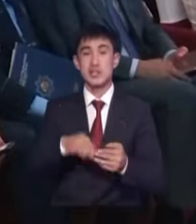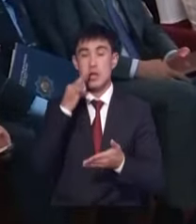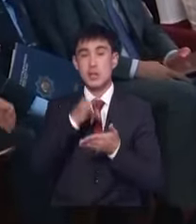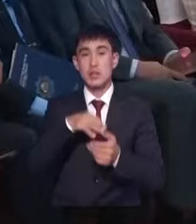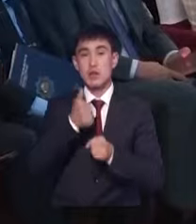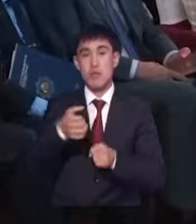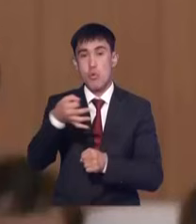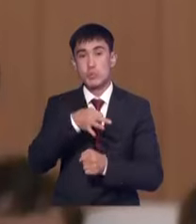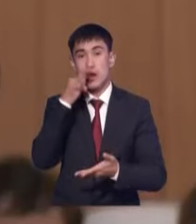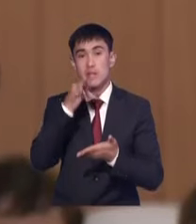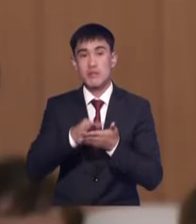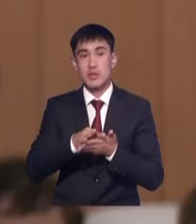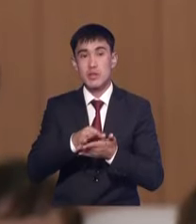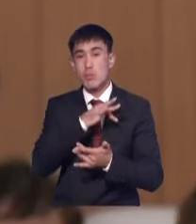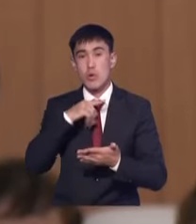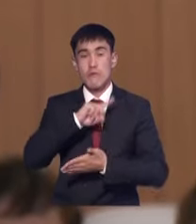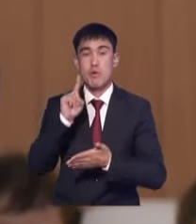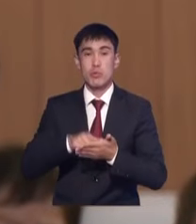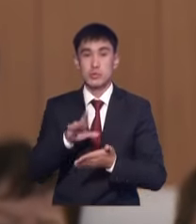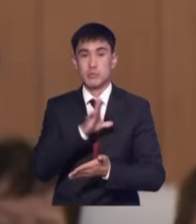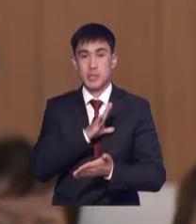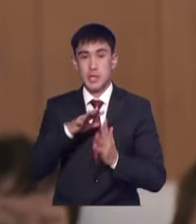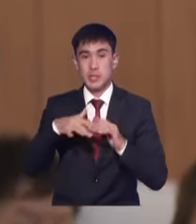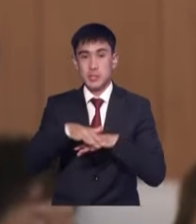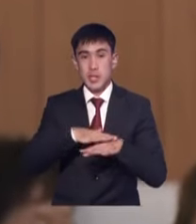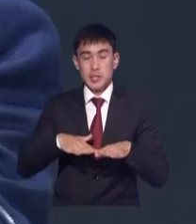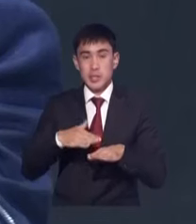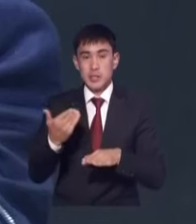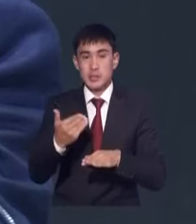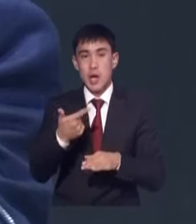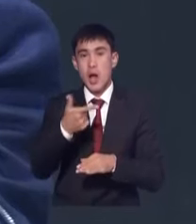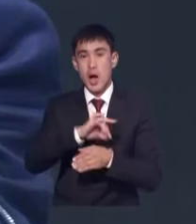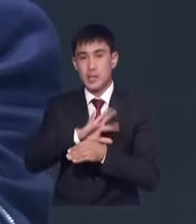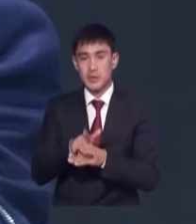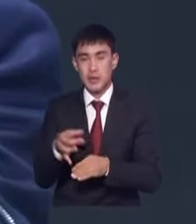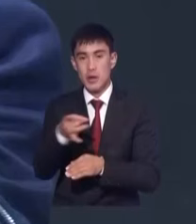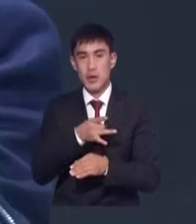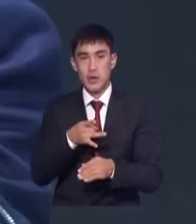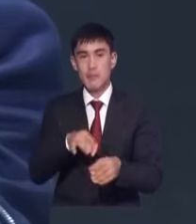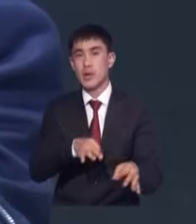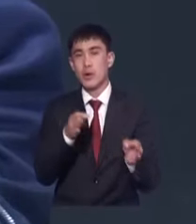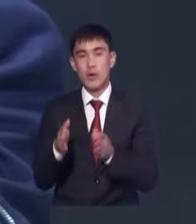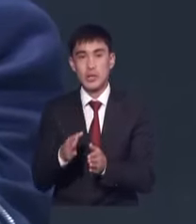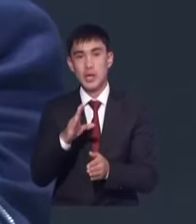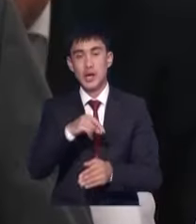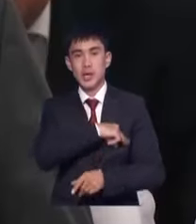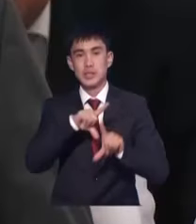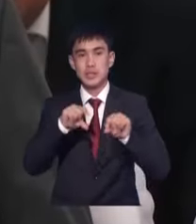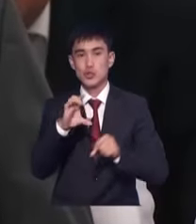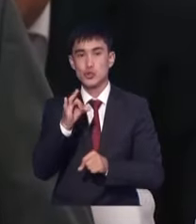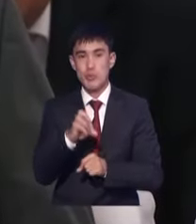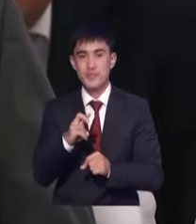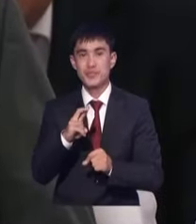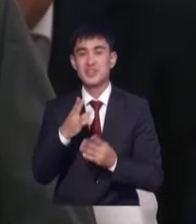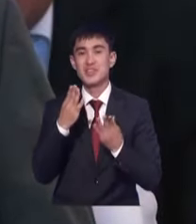дал исчерпывающие ответы на многочисленные вопросы сельчан, касающиеся газификации района, переходе стационара в селе Сумбе в